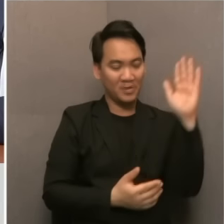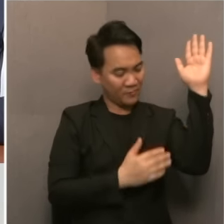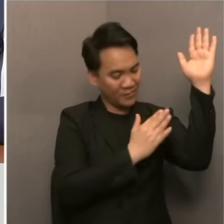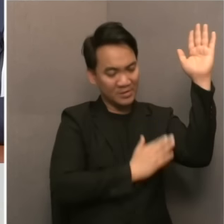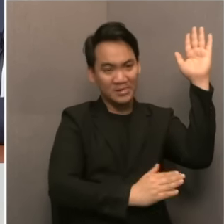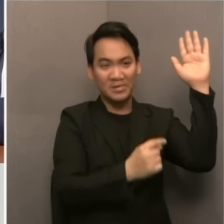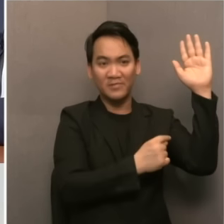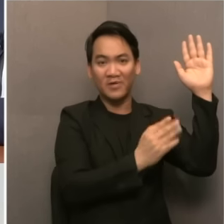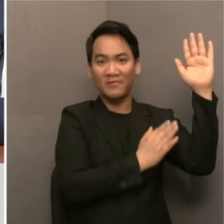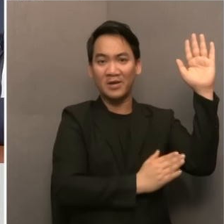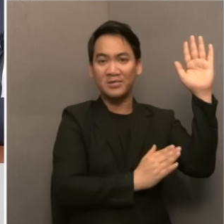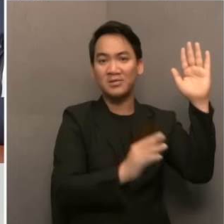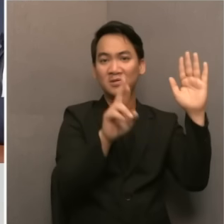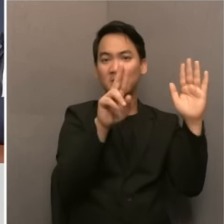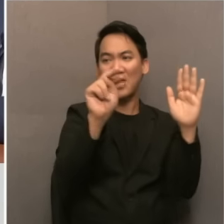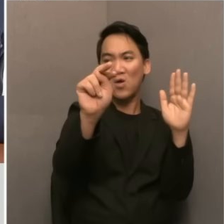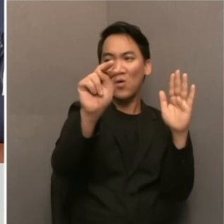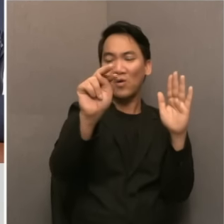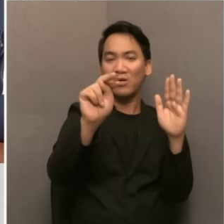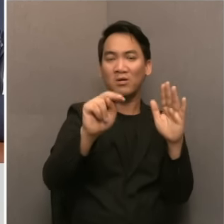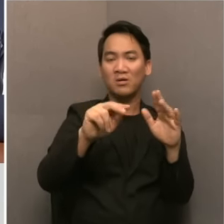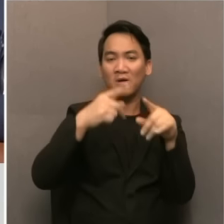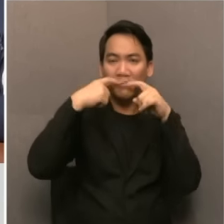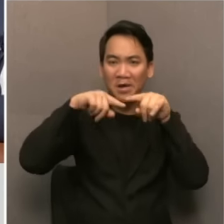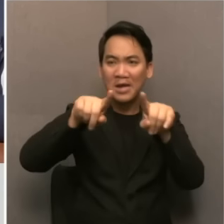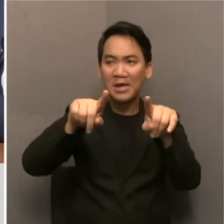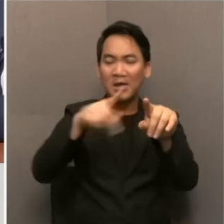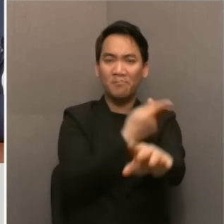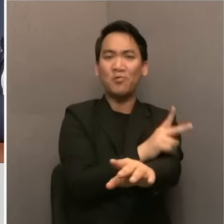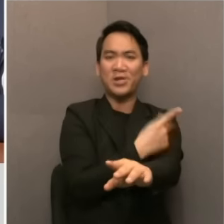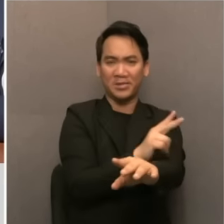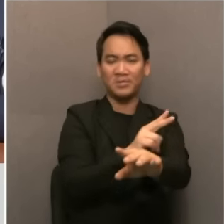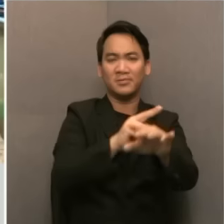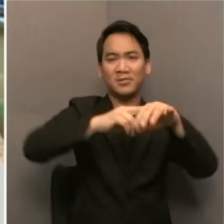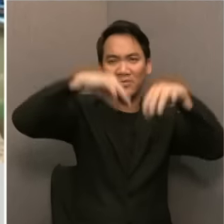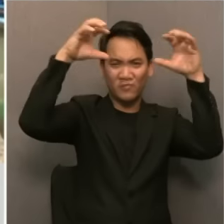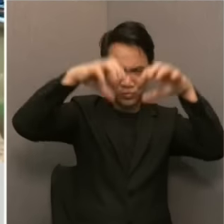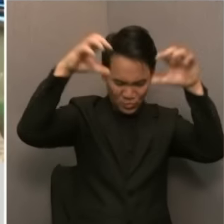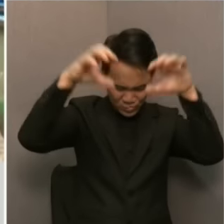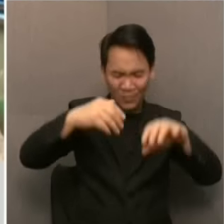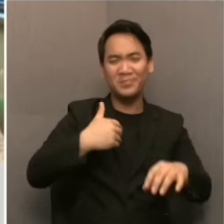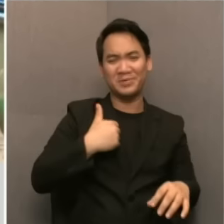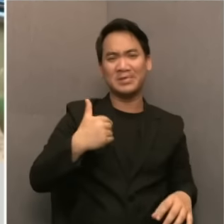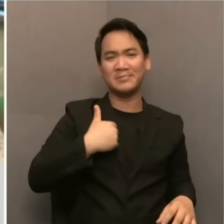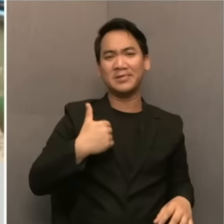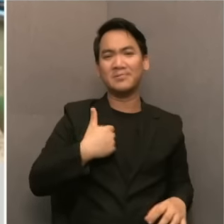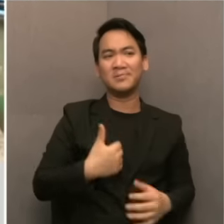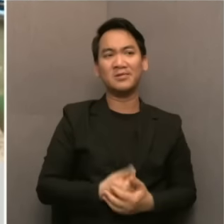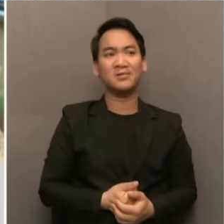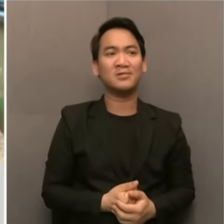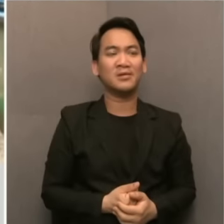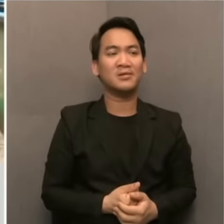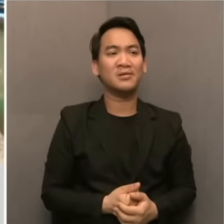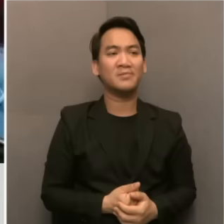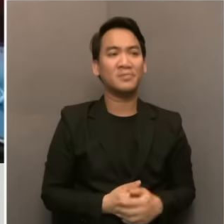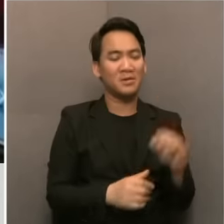ตั้งแต่ระนองพังงาภูเก็ตซึ่งถามว่ายังมีฝนอยู่ไหมยังมีฝนอยู ่ก็มีอยู่ ยังมีอยู่ครับแต่ว่าอิทธิพลด้านรับลมมากที่สุดก็คือด้านภ